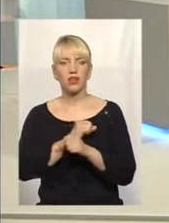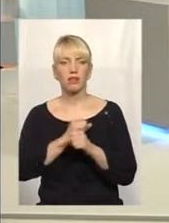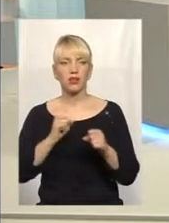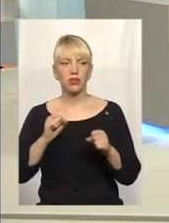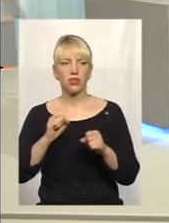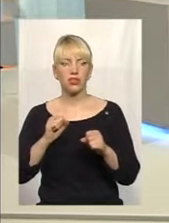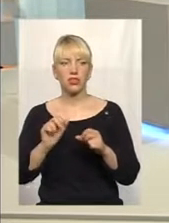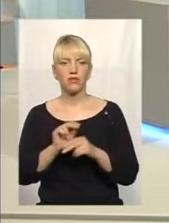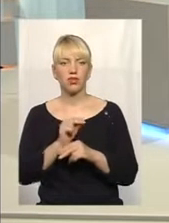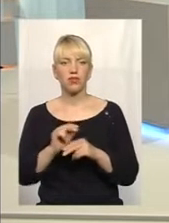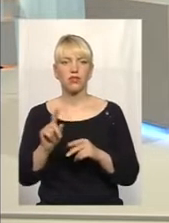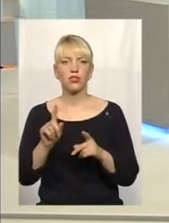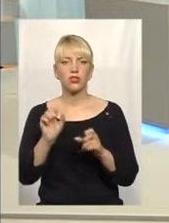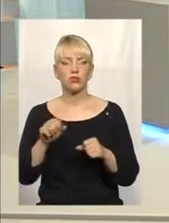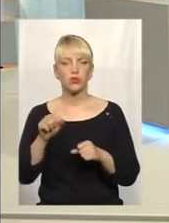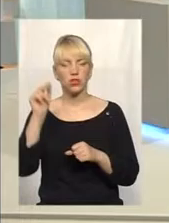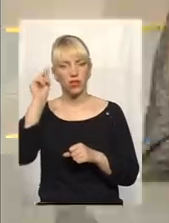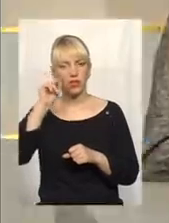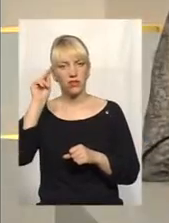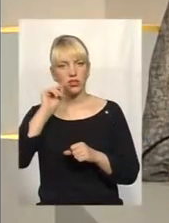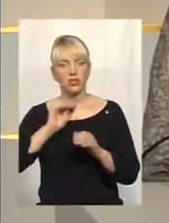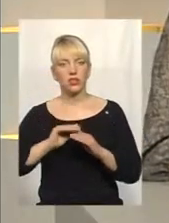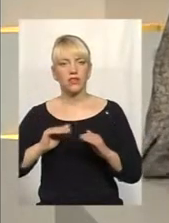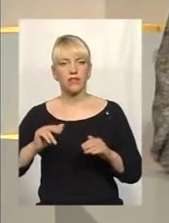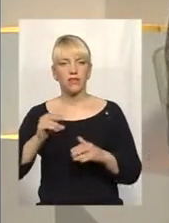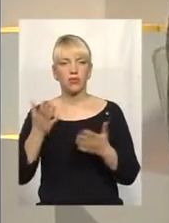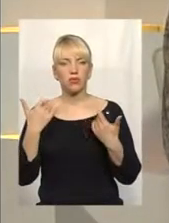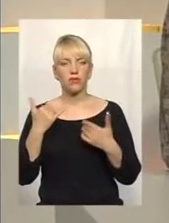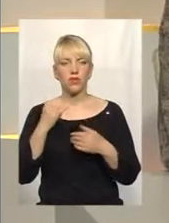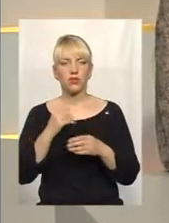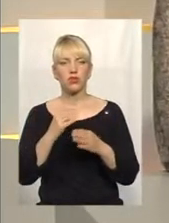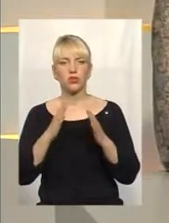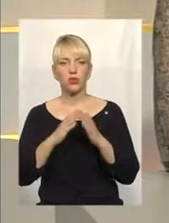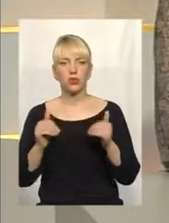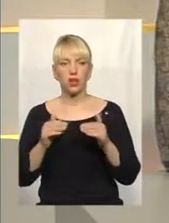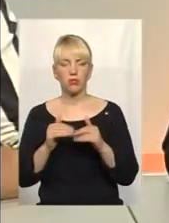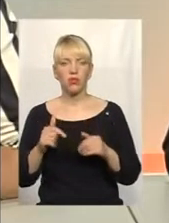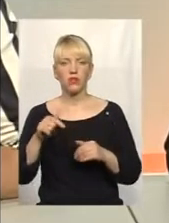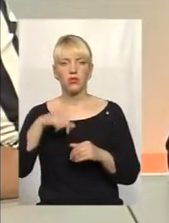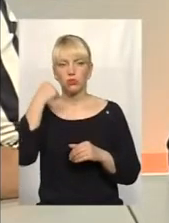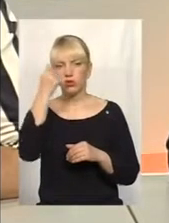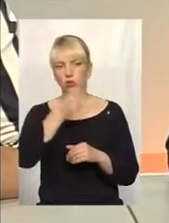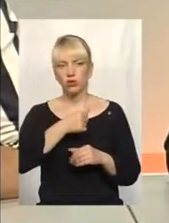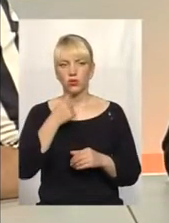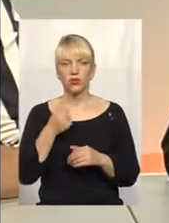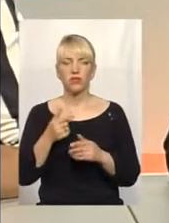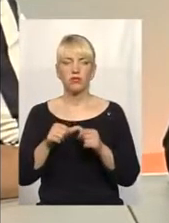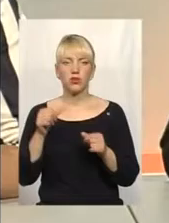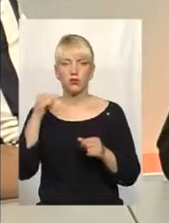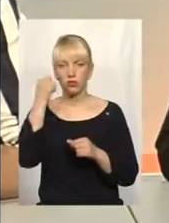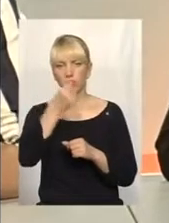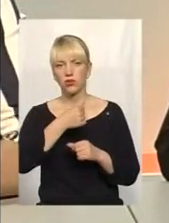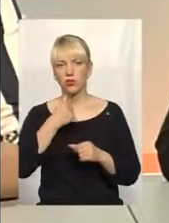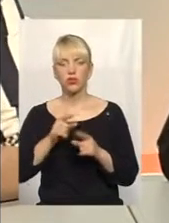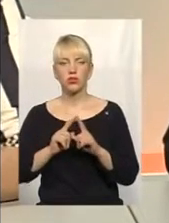Окрім того, що зможуть навчитися дітлахи, відпочиваючи в таборі? Ну, в цьому році, напевно, в минулому, але в цьому